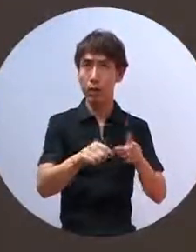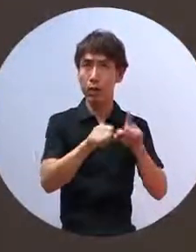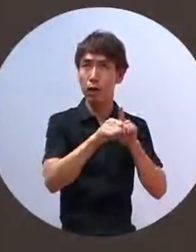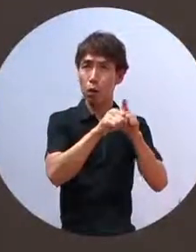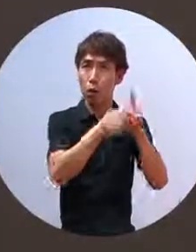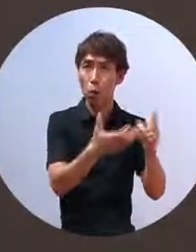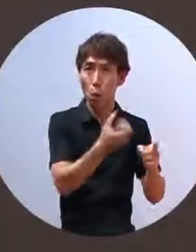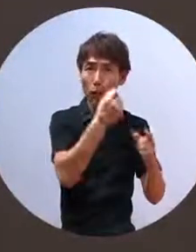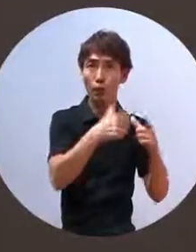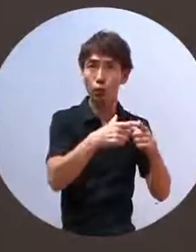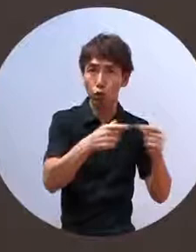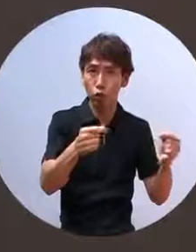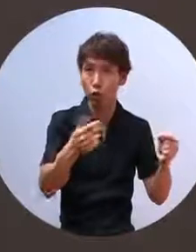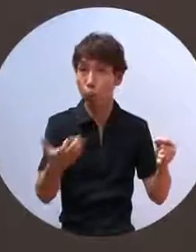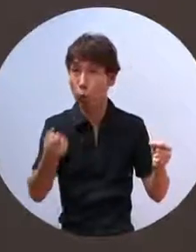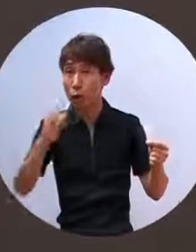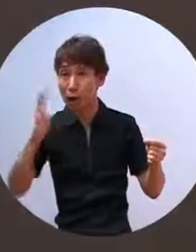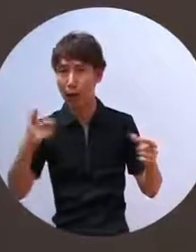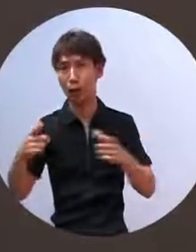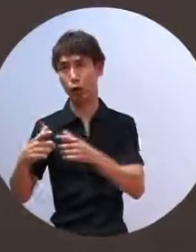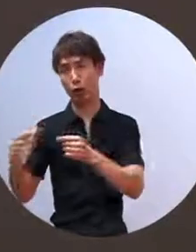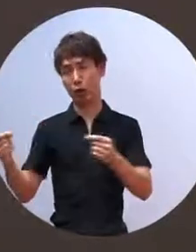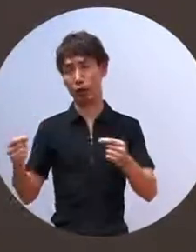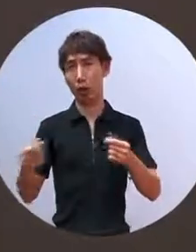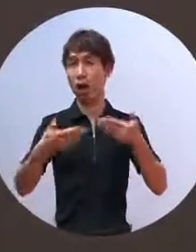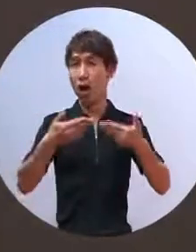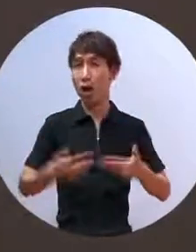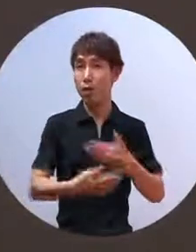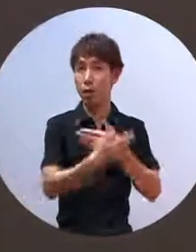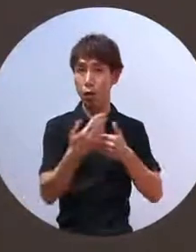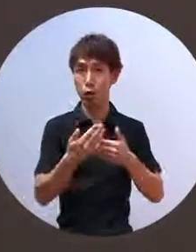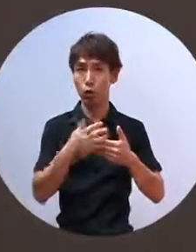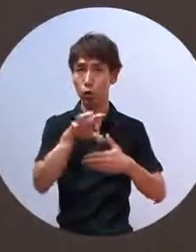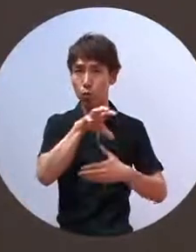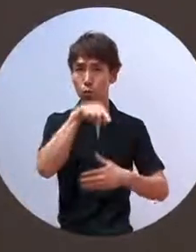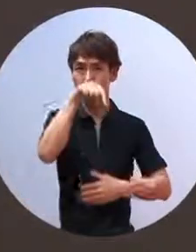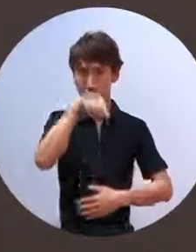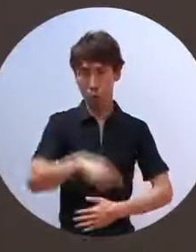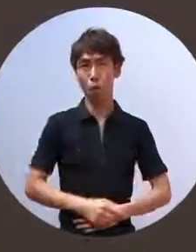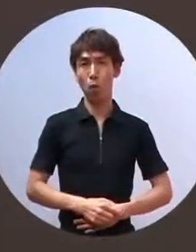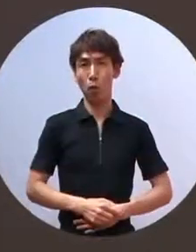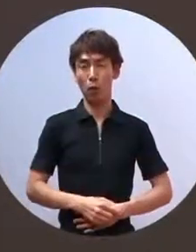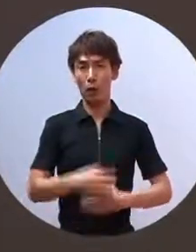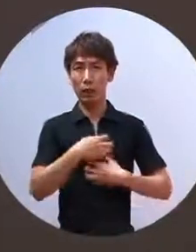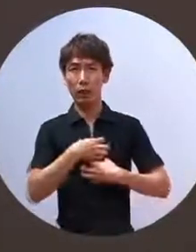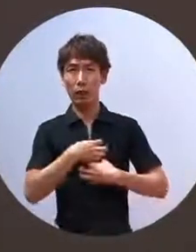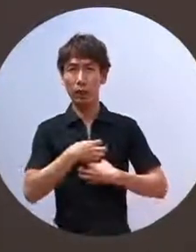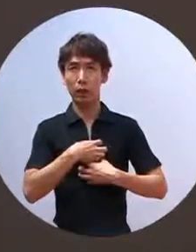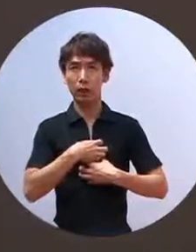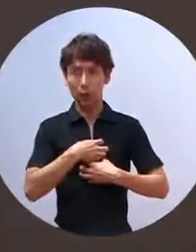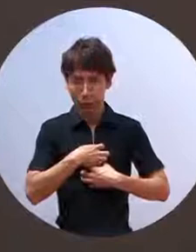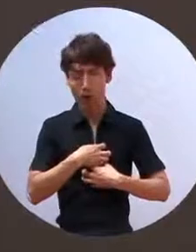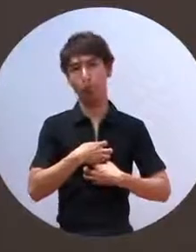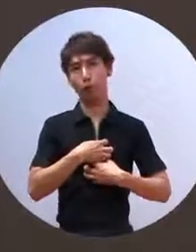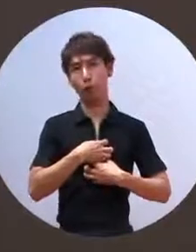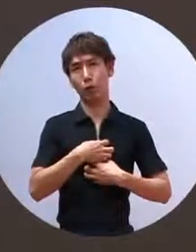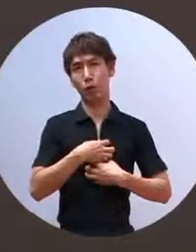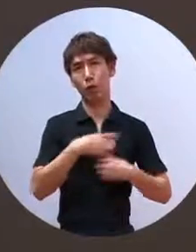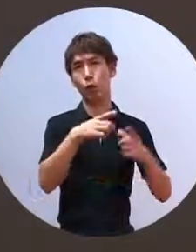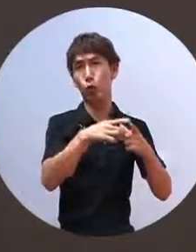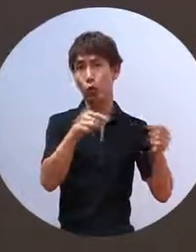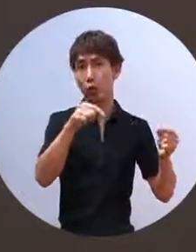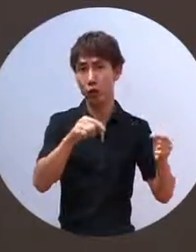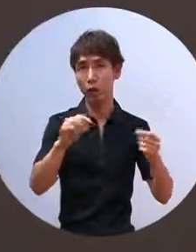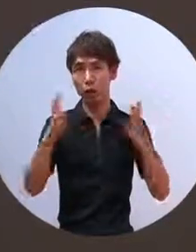核兵器を持っている国、持っていない国、あるいは安全保障においても、この深刻な脅威に直